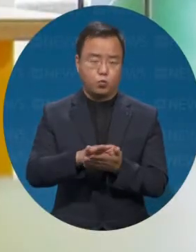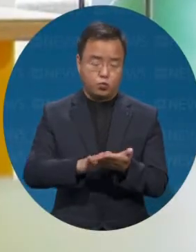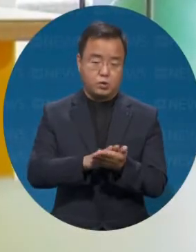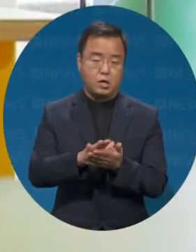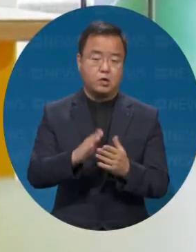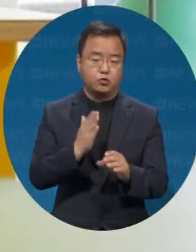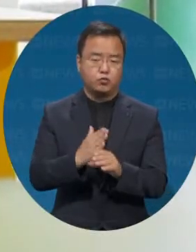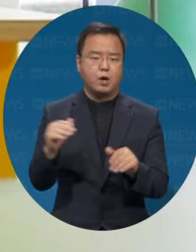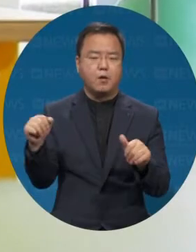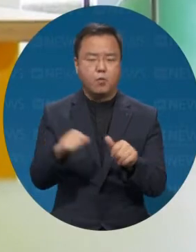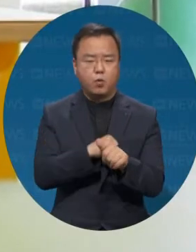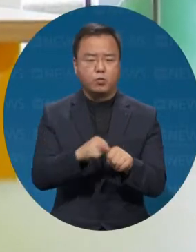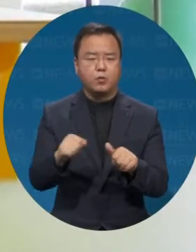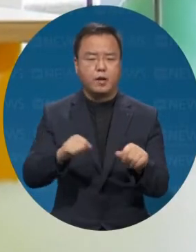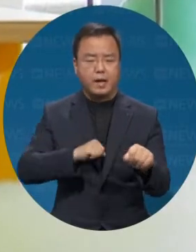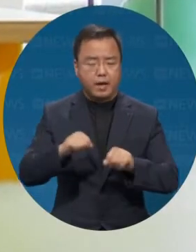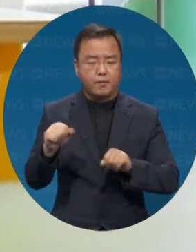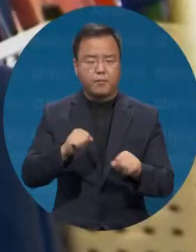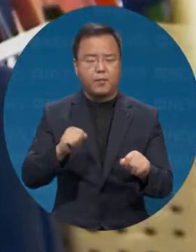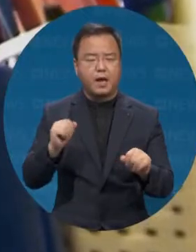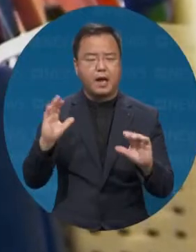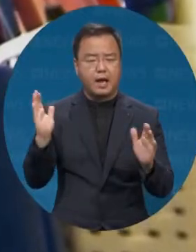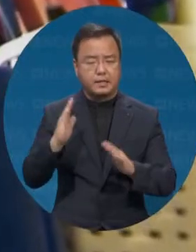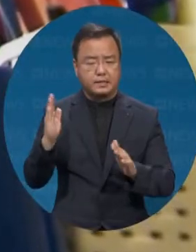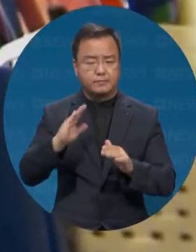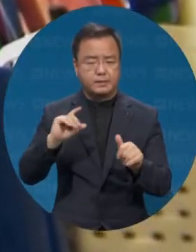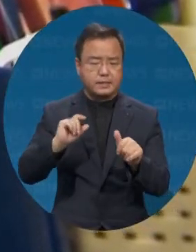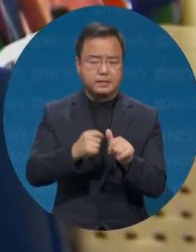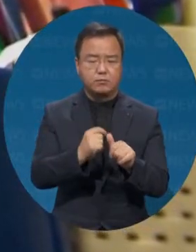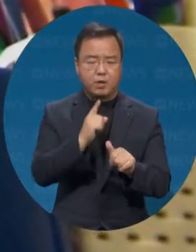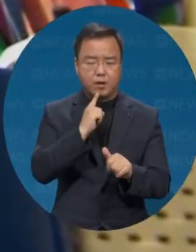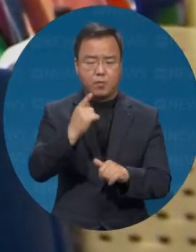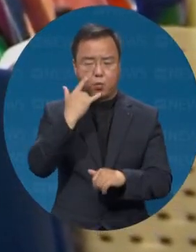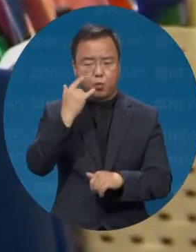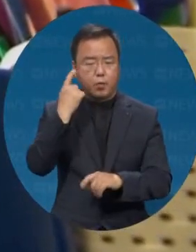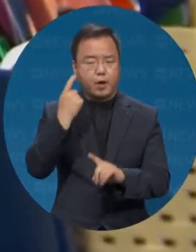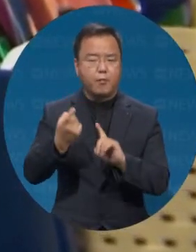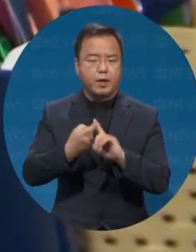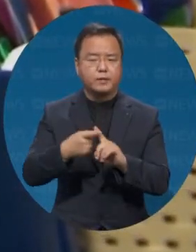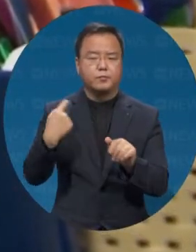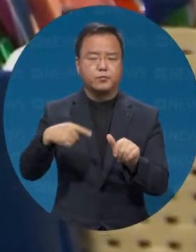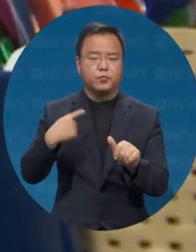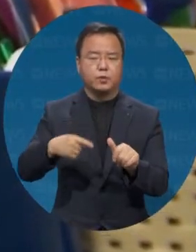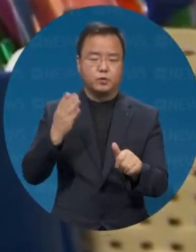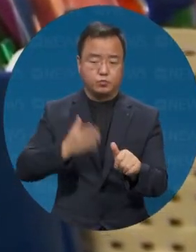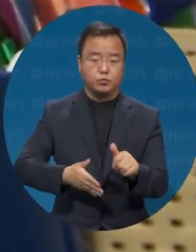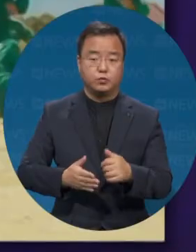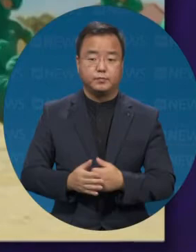폭력을 행사하는 아이는 징계를 할 것이라고 전하며 학부모의 관심과 지도를 당부했습니다.